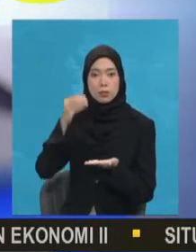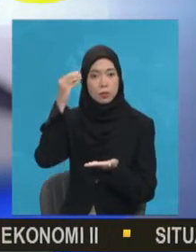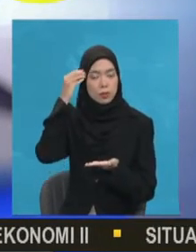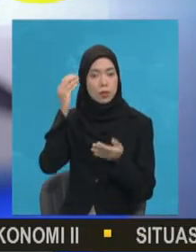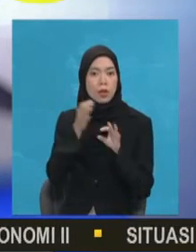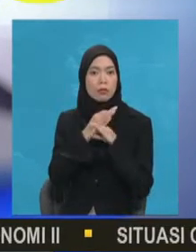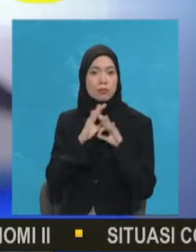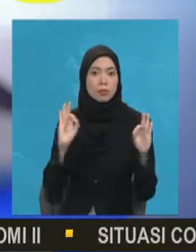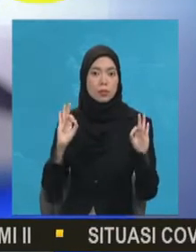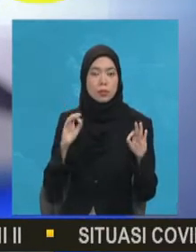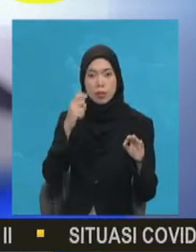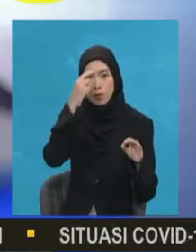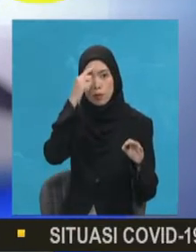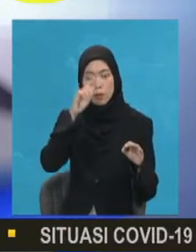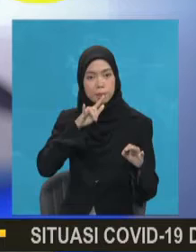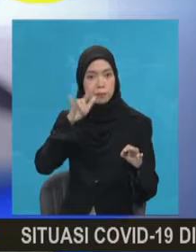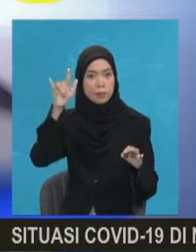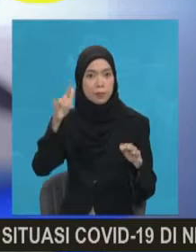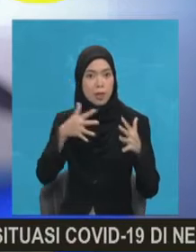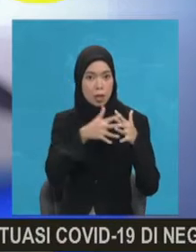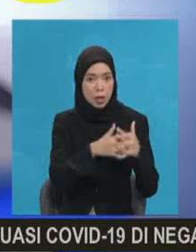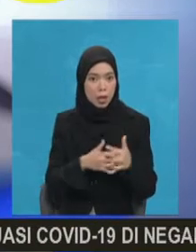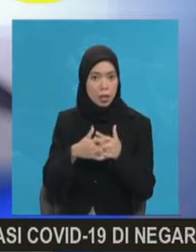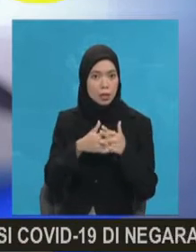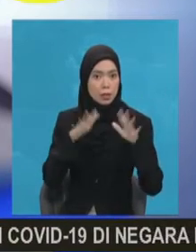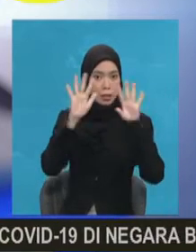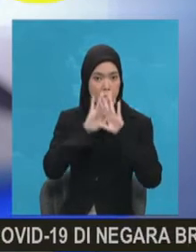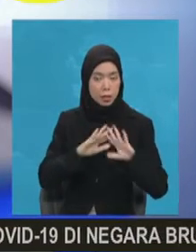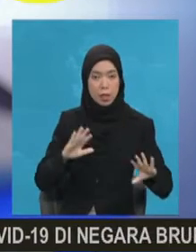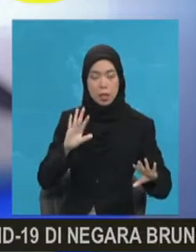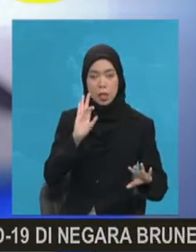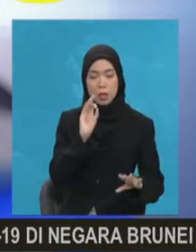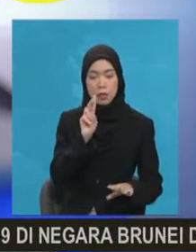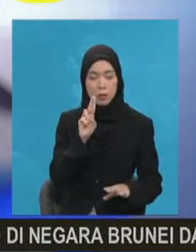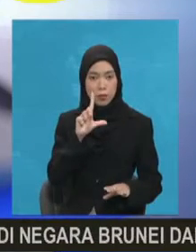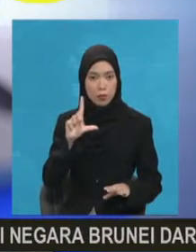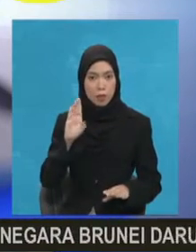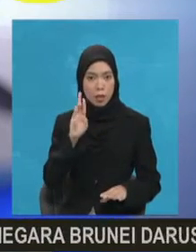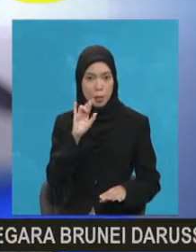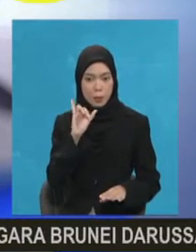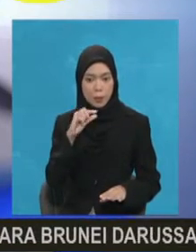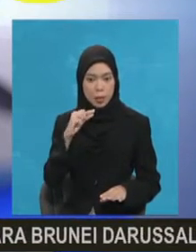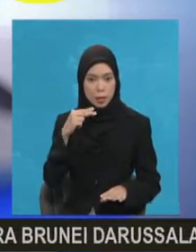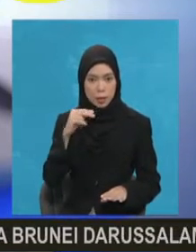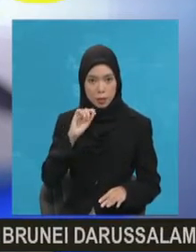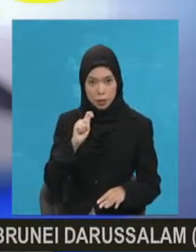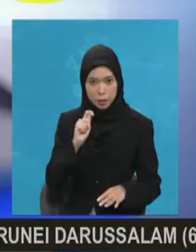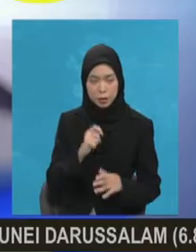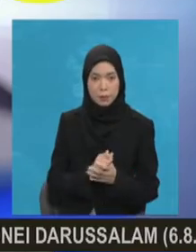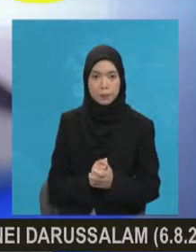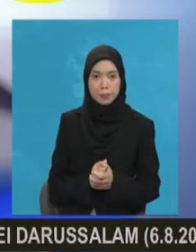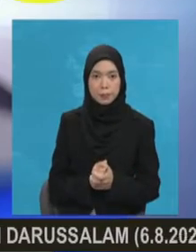ASEAN semasa sambutan ulang tahun ke-75 program fulbright acara berlangsung petang tadi di kampung